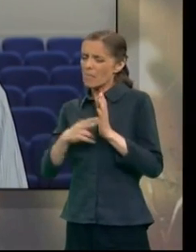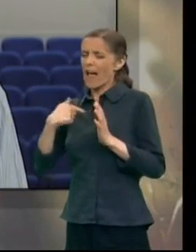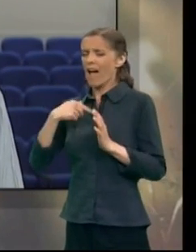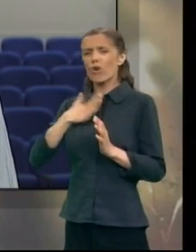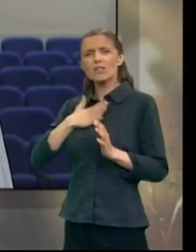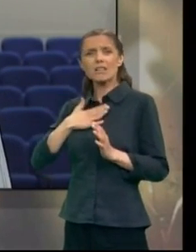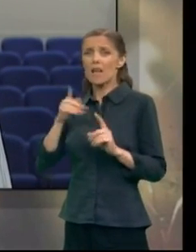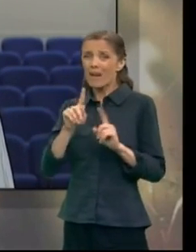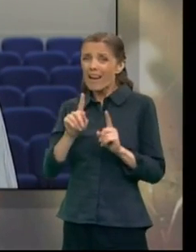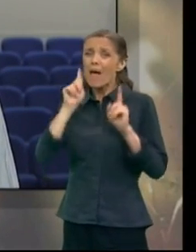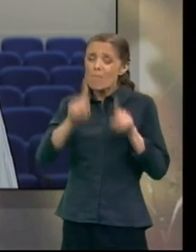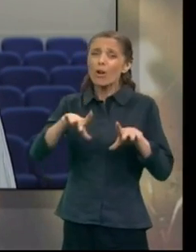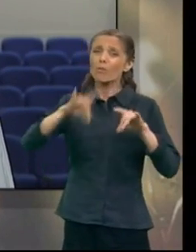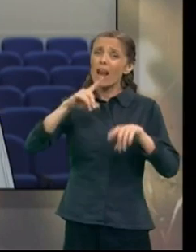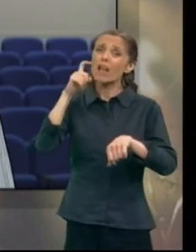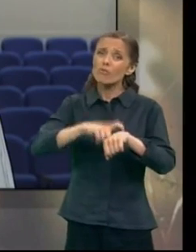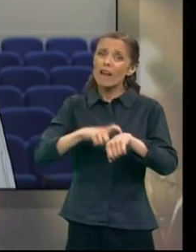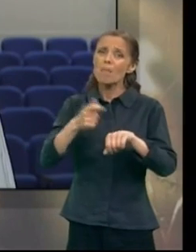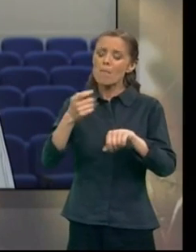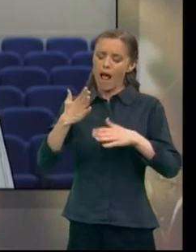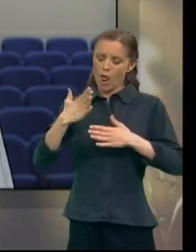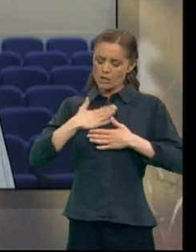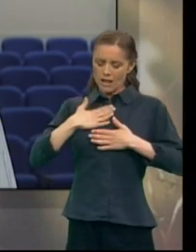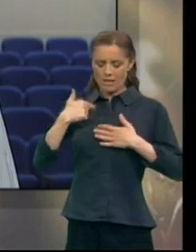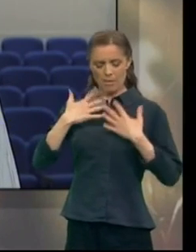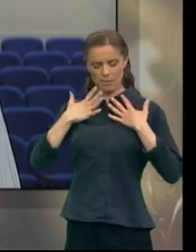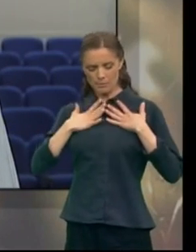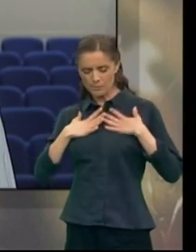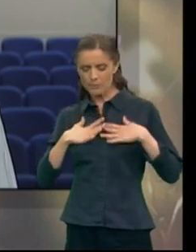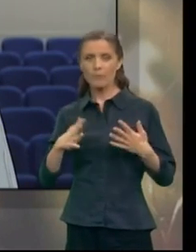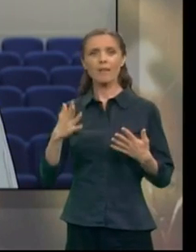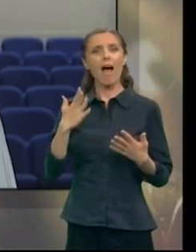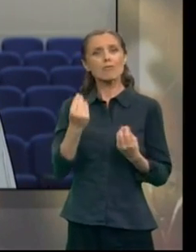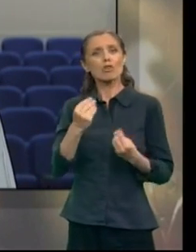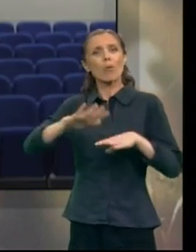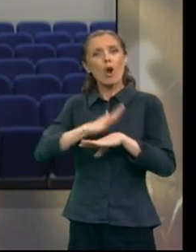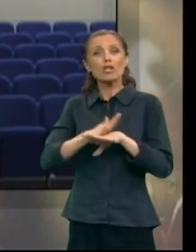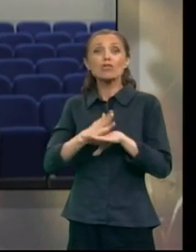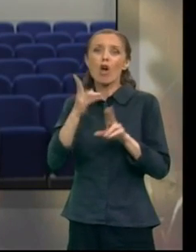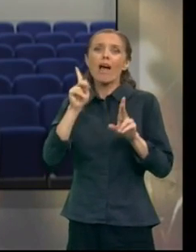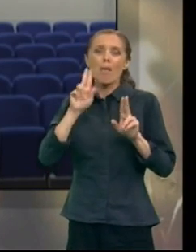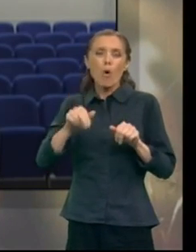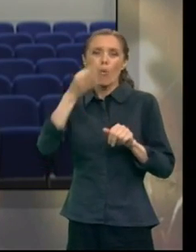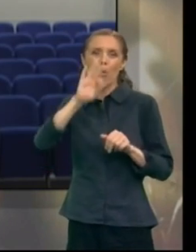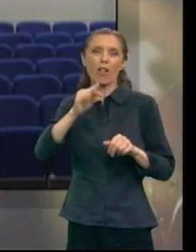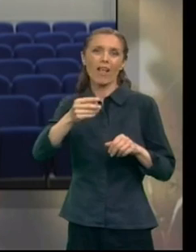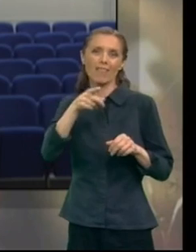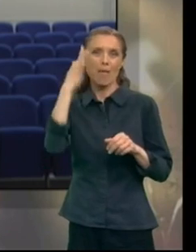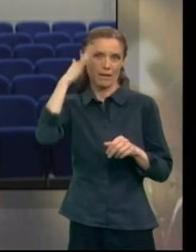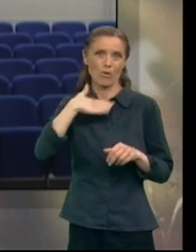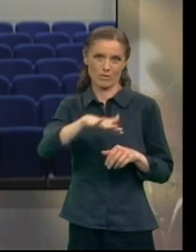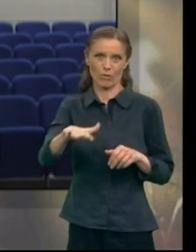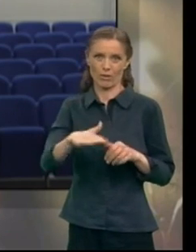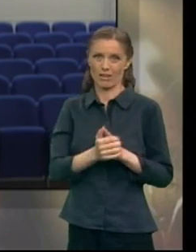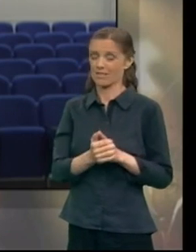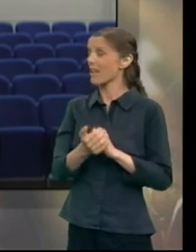vremena da se posvete sebi kako bi se bolje osjećali i bili bolji sebi i svoje deci. Ja sam večeras ovde došla da u